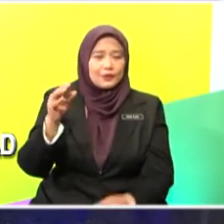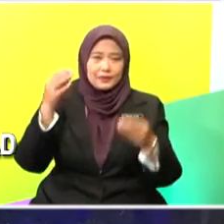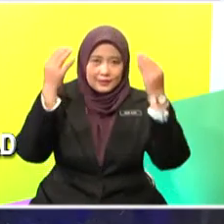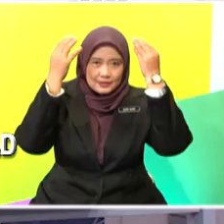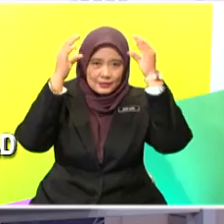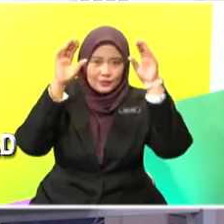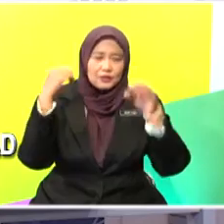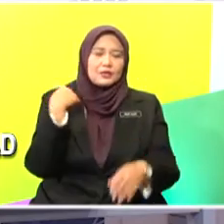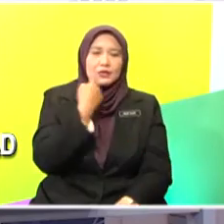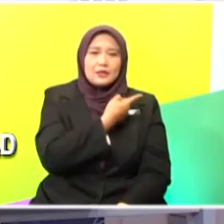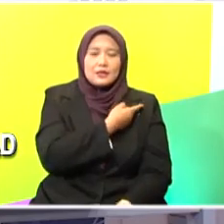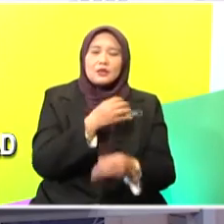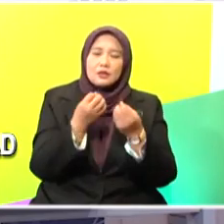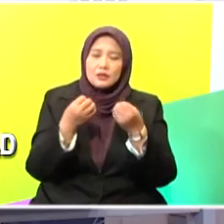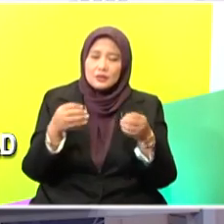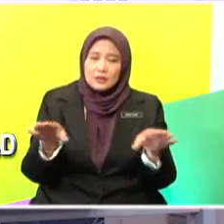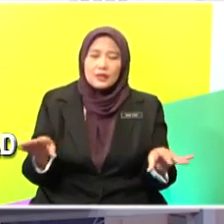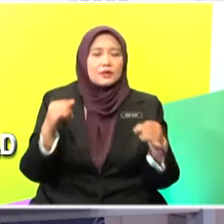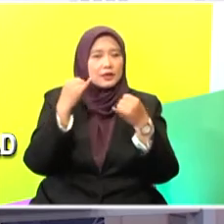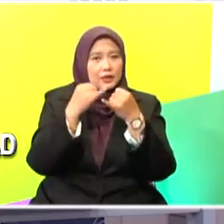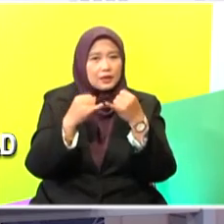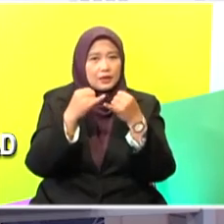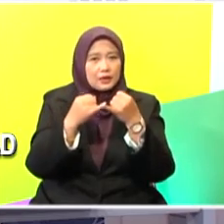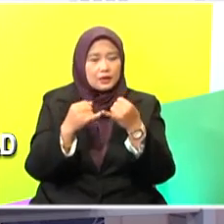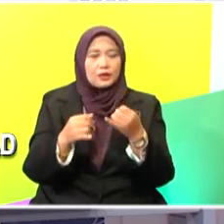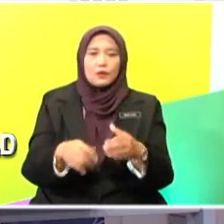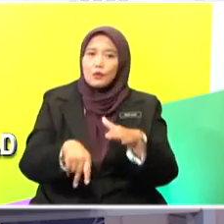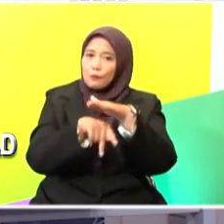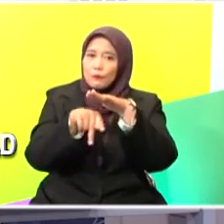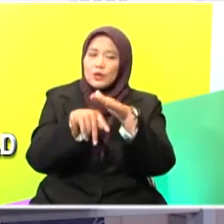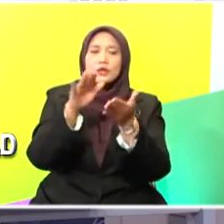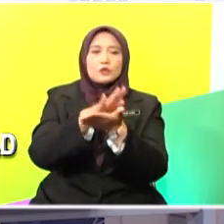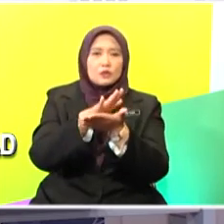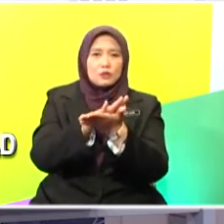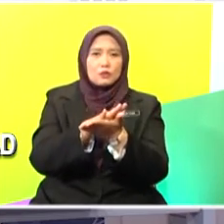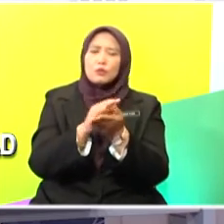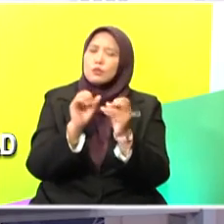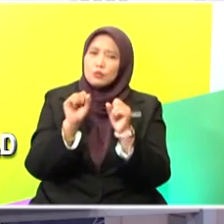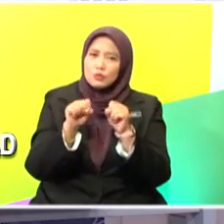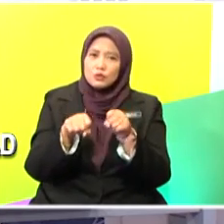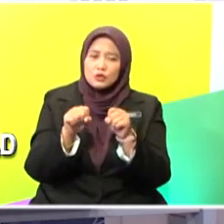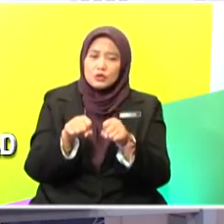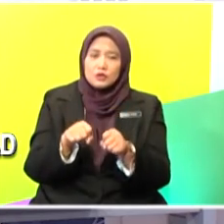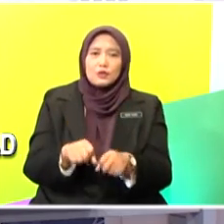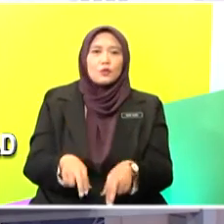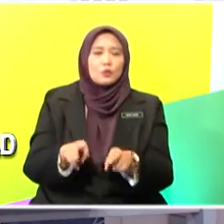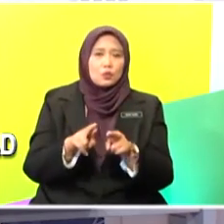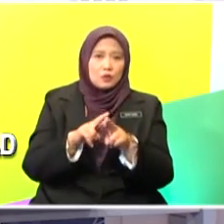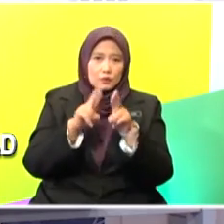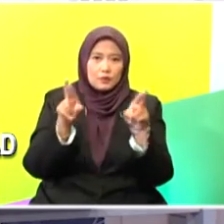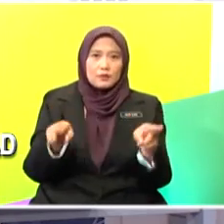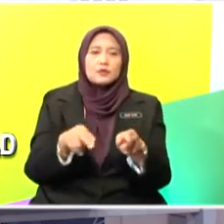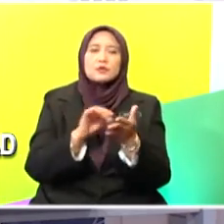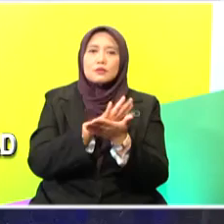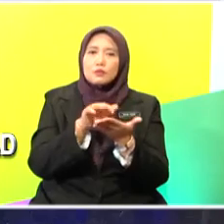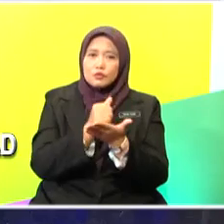berada di penghujung slot prasekolah. Boleh tak cikgu bagi rumusan kepada kami tentang pembelajaran hari ini? Silakan